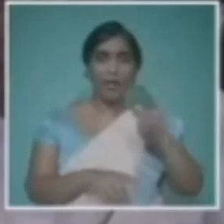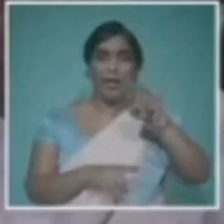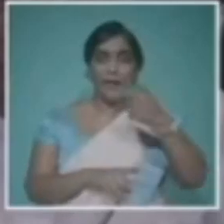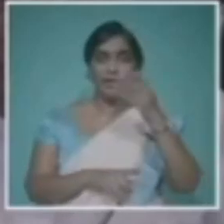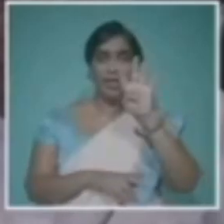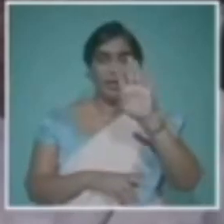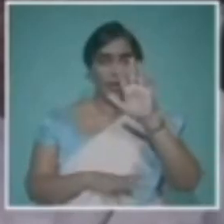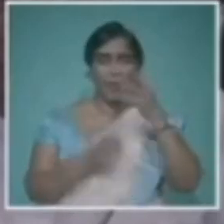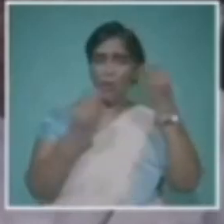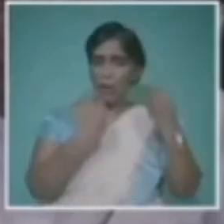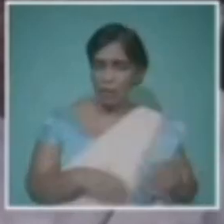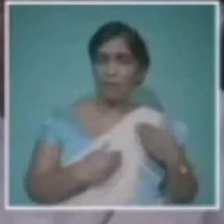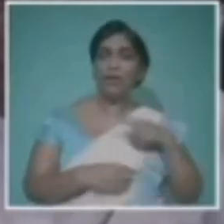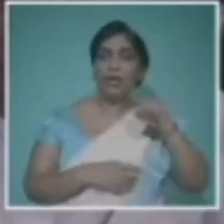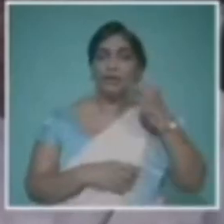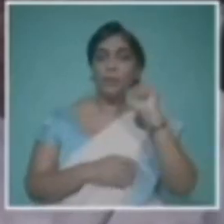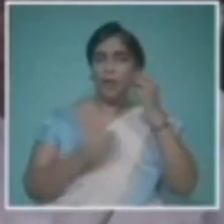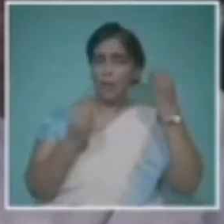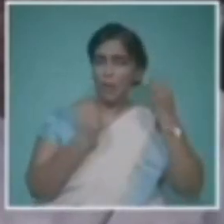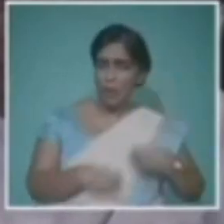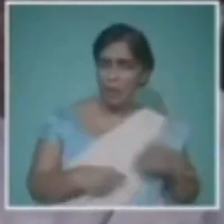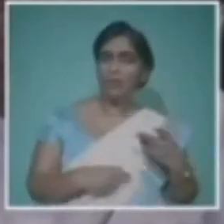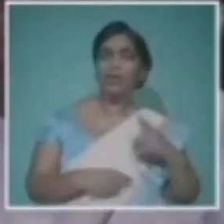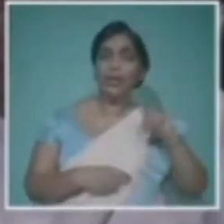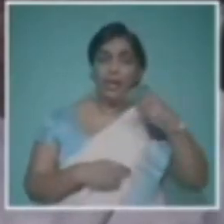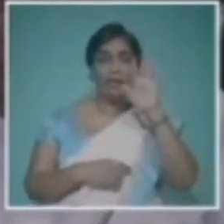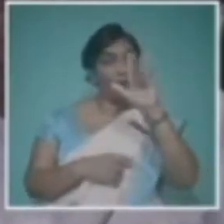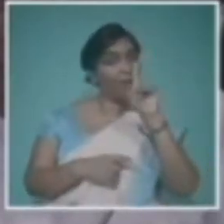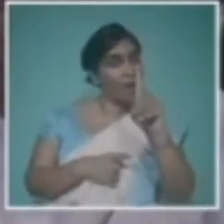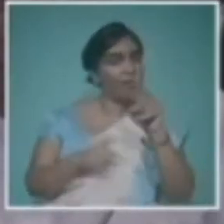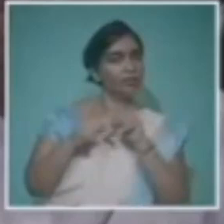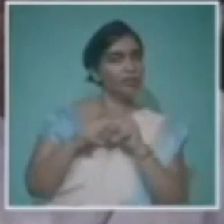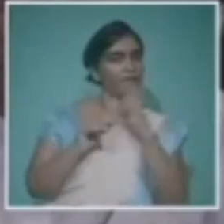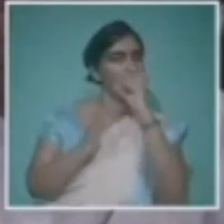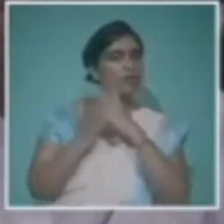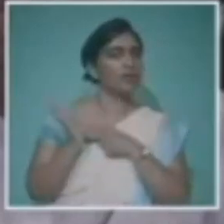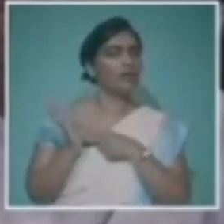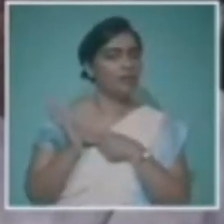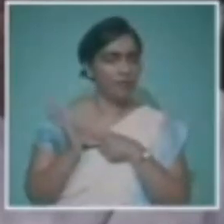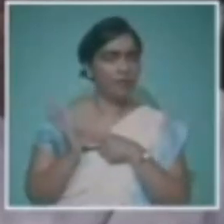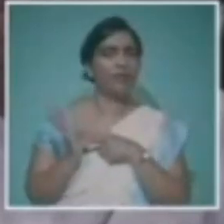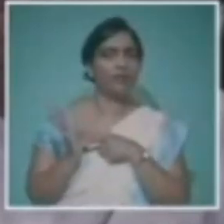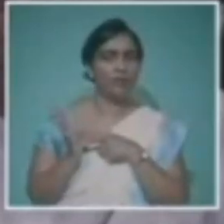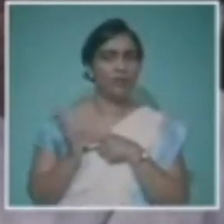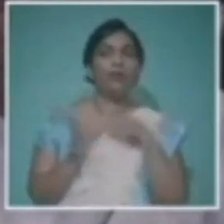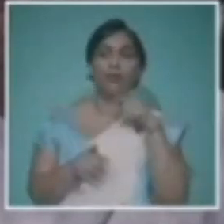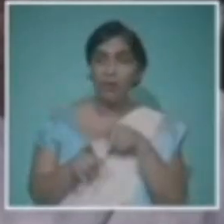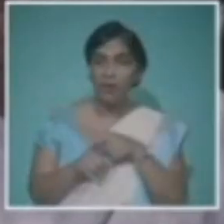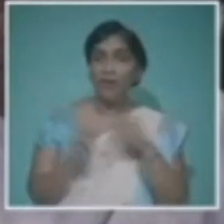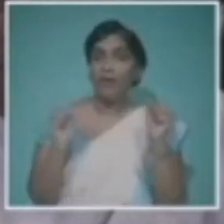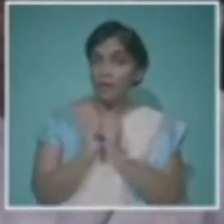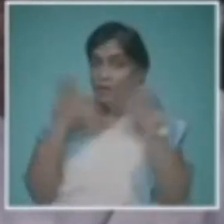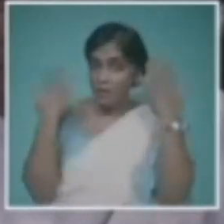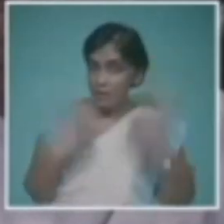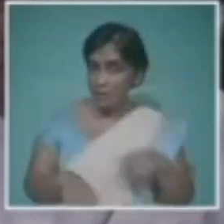149 අසාර්ථක වුණා නම් 150 අසාර්ථක වුණා නම් 151ට එන්න ඕන. එතකොට ඒක කළා ඉවර